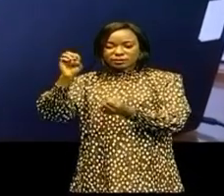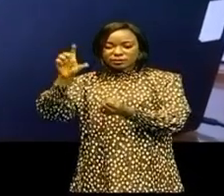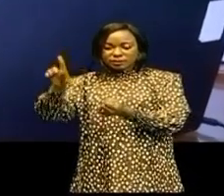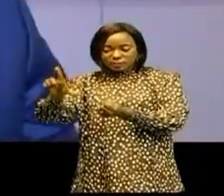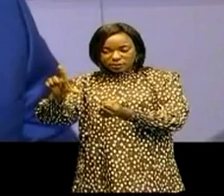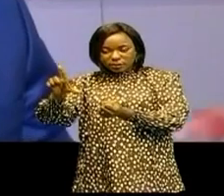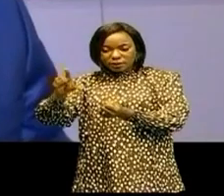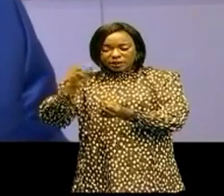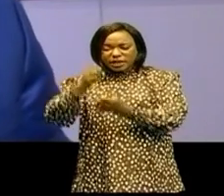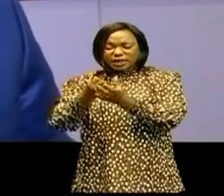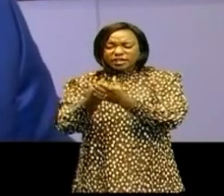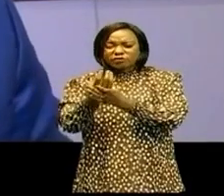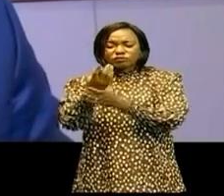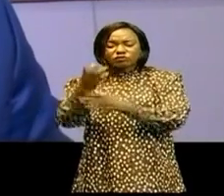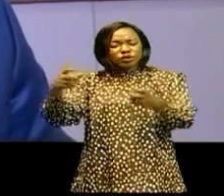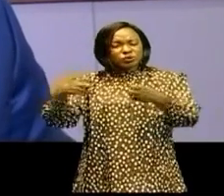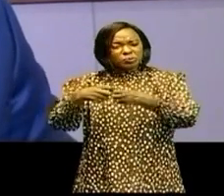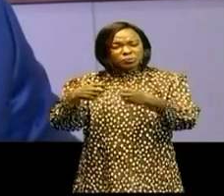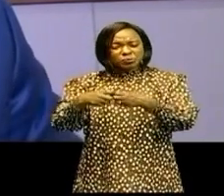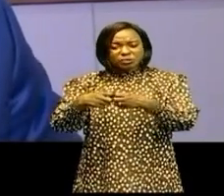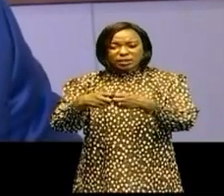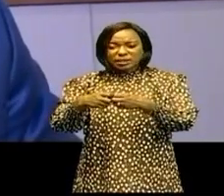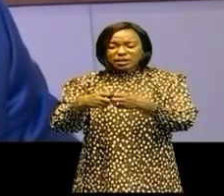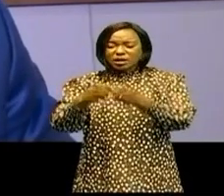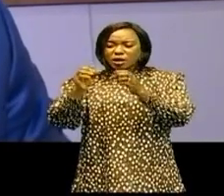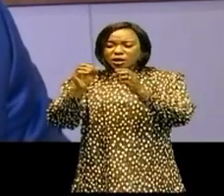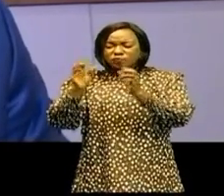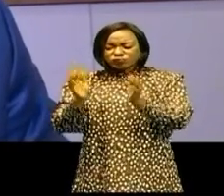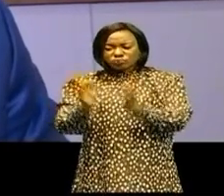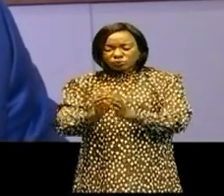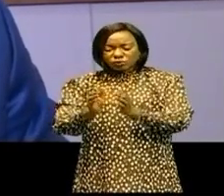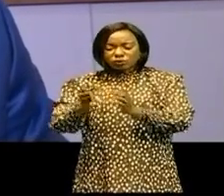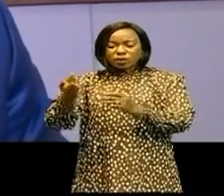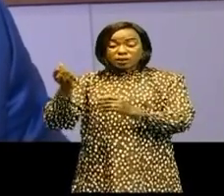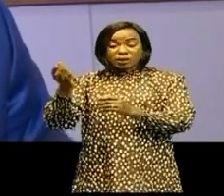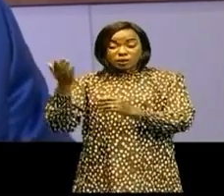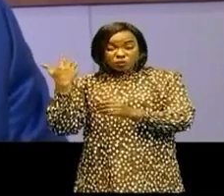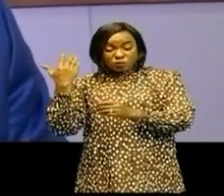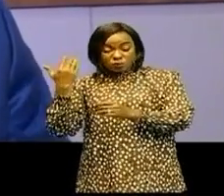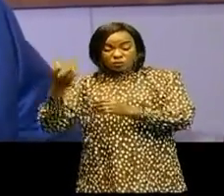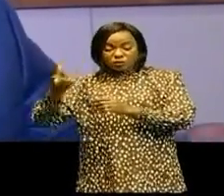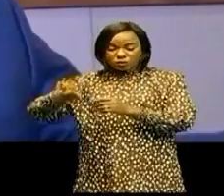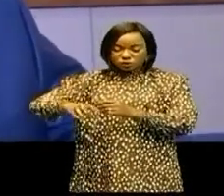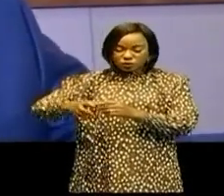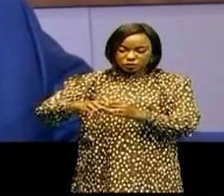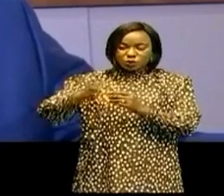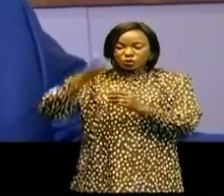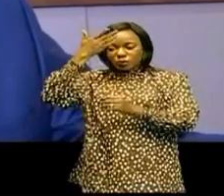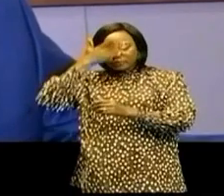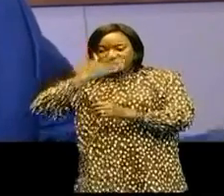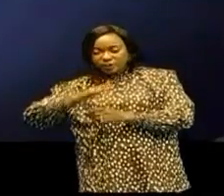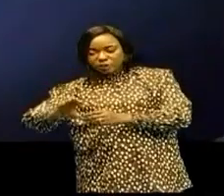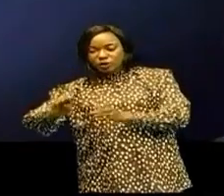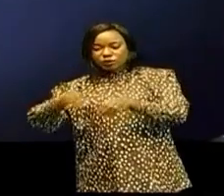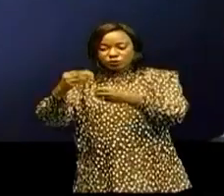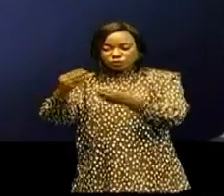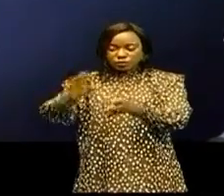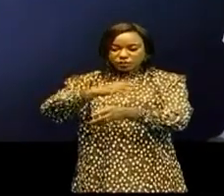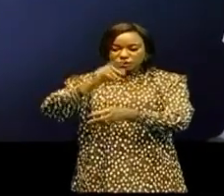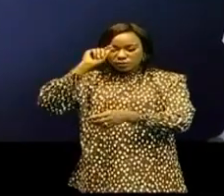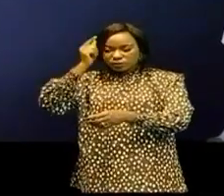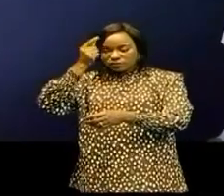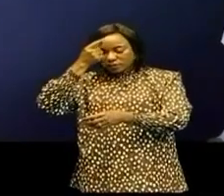ne fournir de l'électricité qu'à l'usine de traitement de l'eau de la Régie des eaux, aux hôpitaux, au gouvernorat et